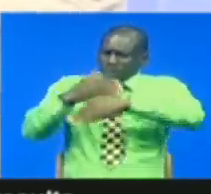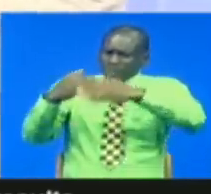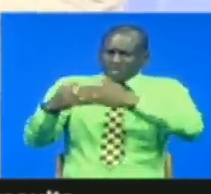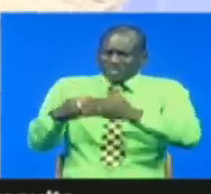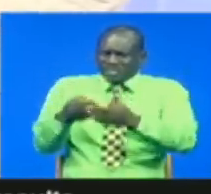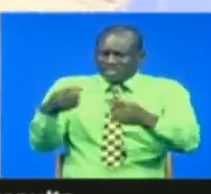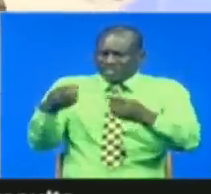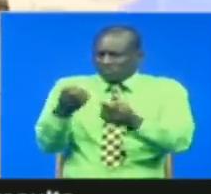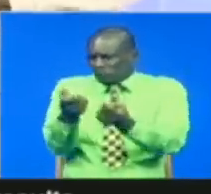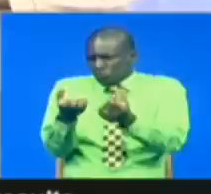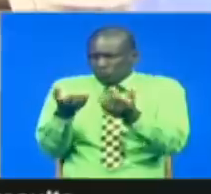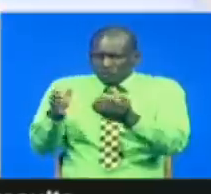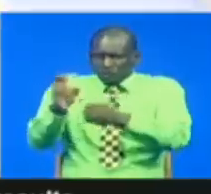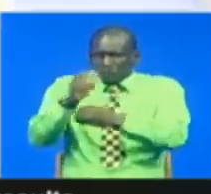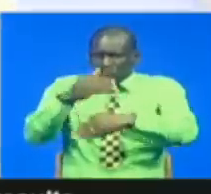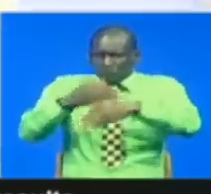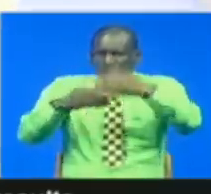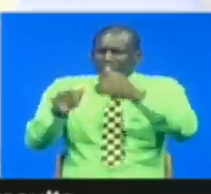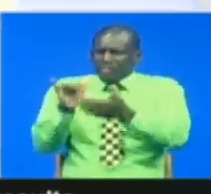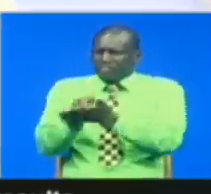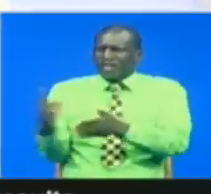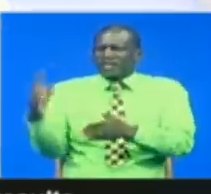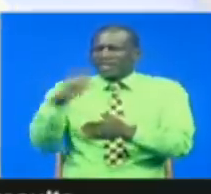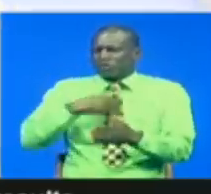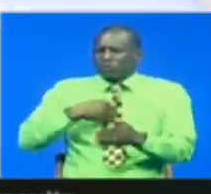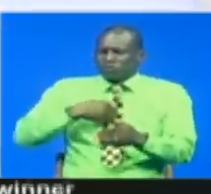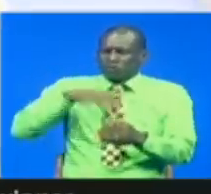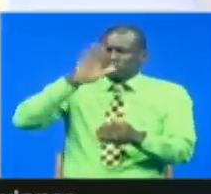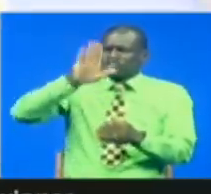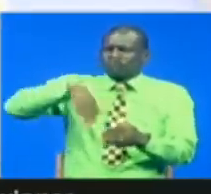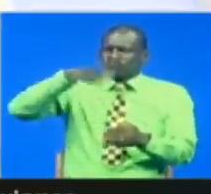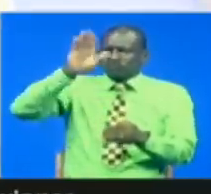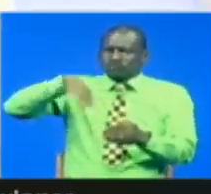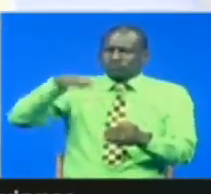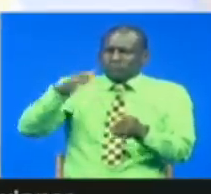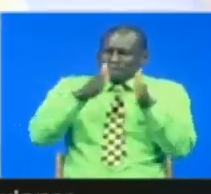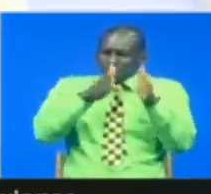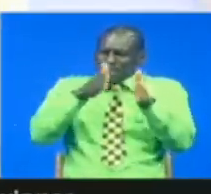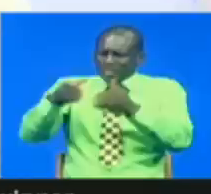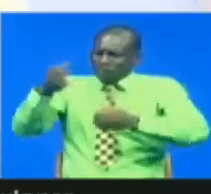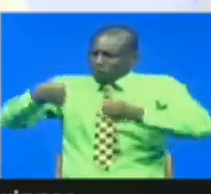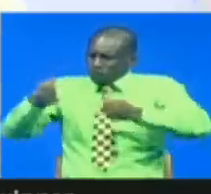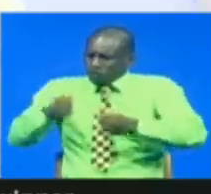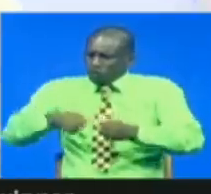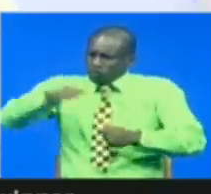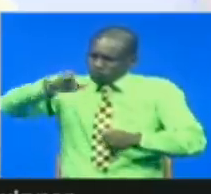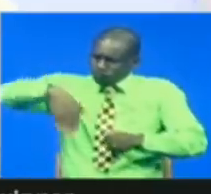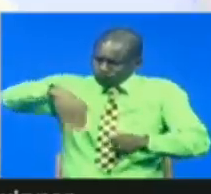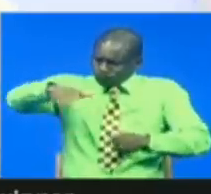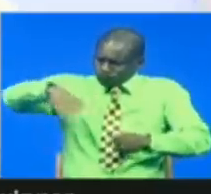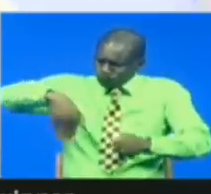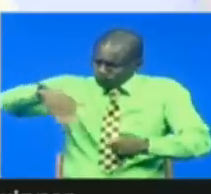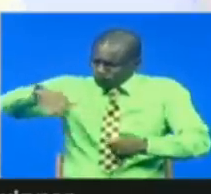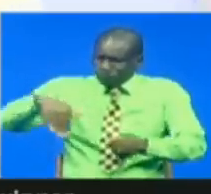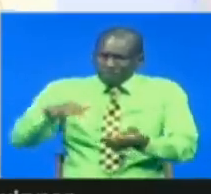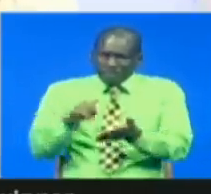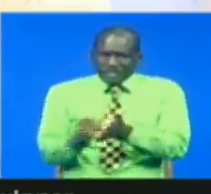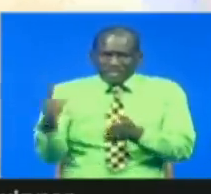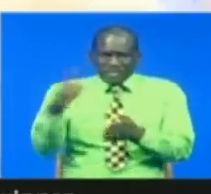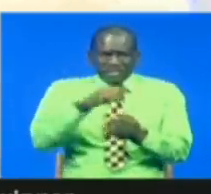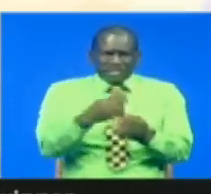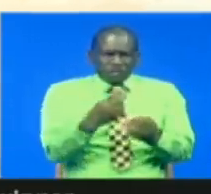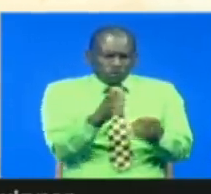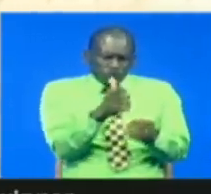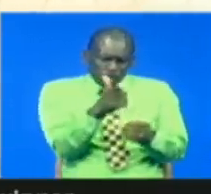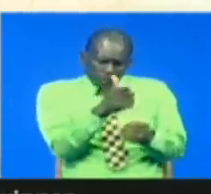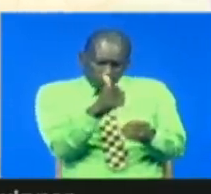kidogo. Sasa kama hiyo siku tulikuwa na shughuli ya kupaka rangi ya parkings. Okay. Ndio ilikuwa shughuli ya siku ya hiyo. So, tukiona hapa kwa hii video